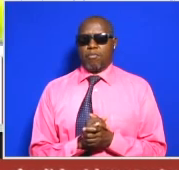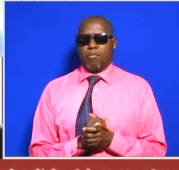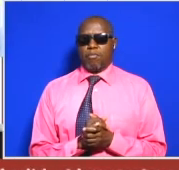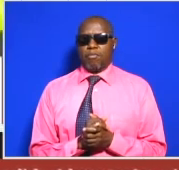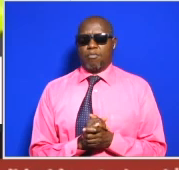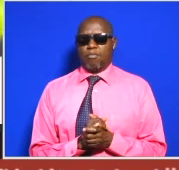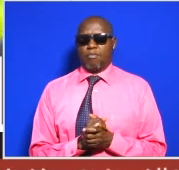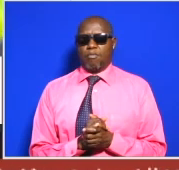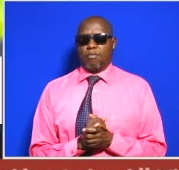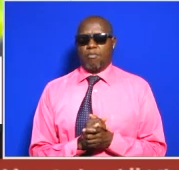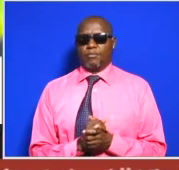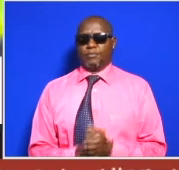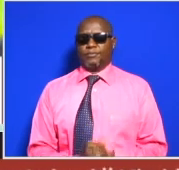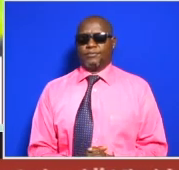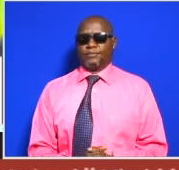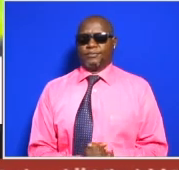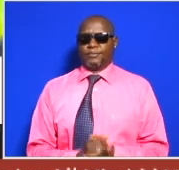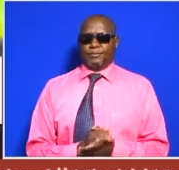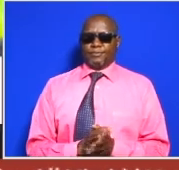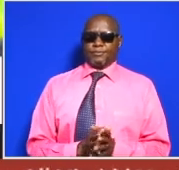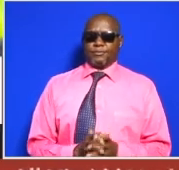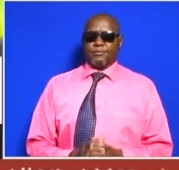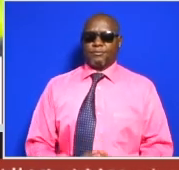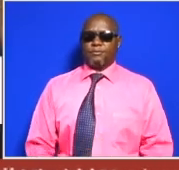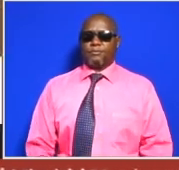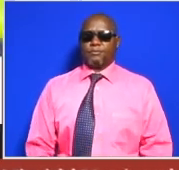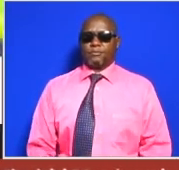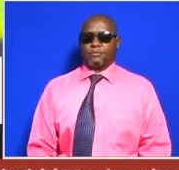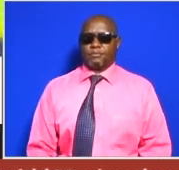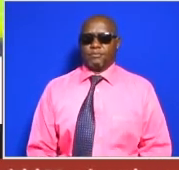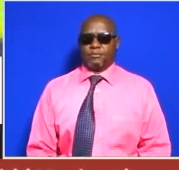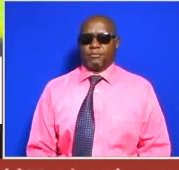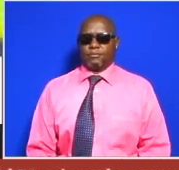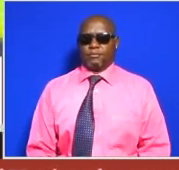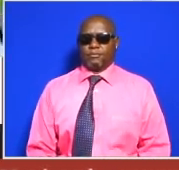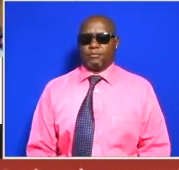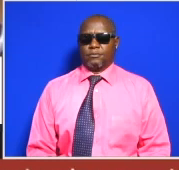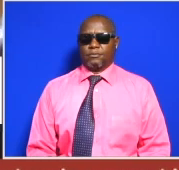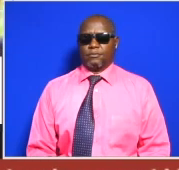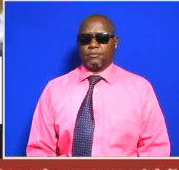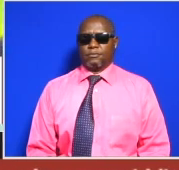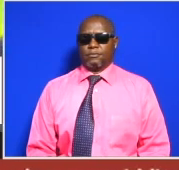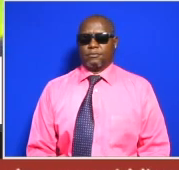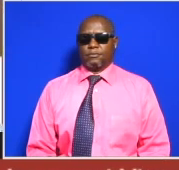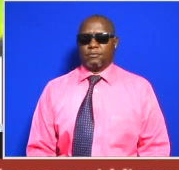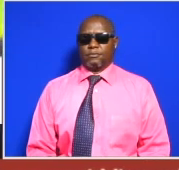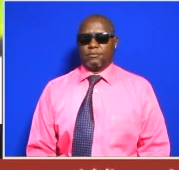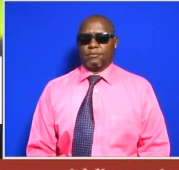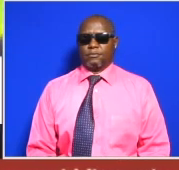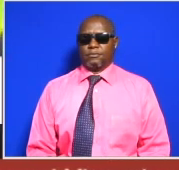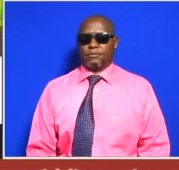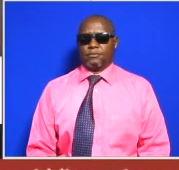hata ya kufagia barabara, kwa sababu najua mnafagianga barabara, ama kuweka kokoto, ama kutengeneza kukoroga